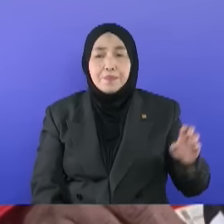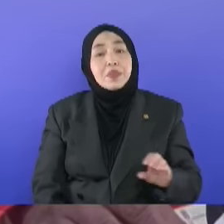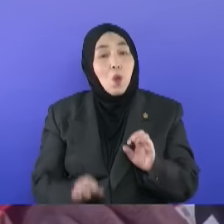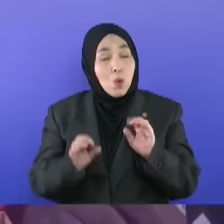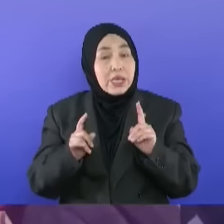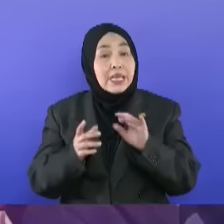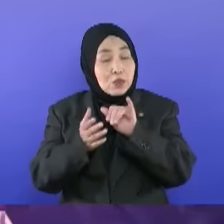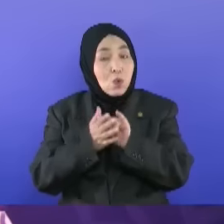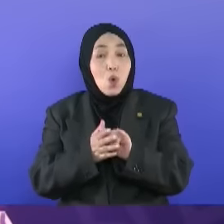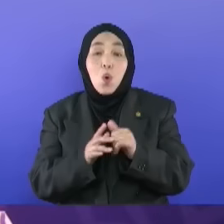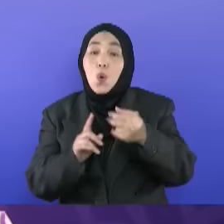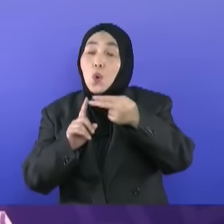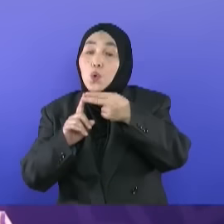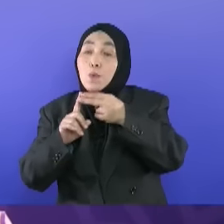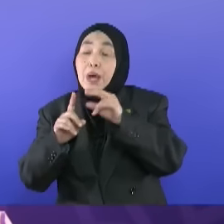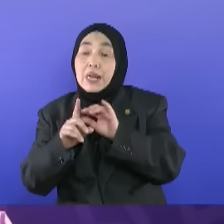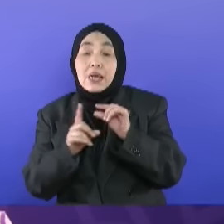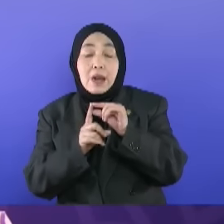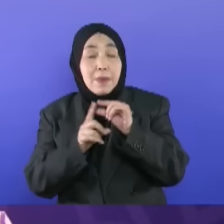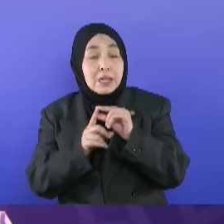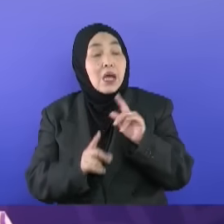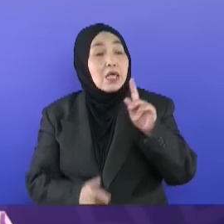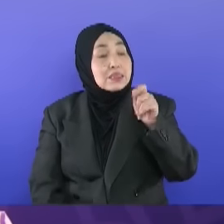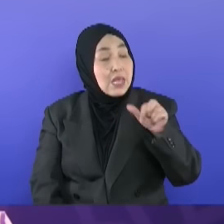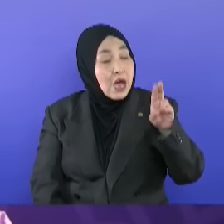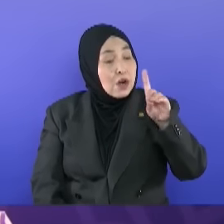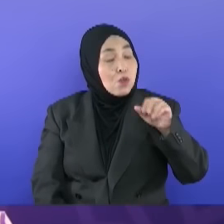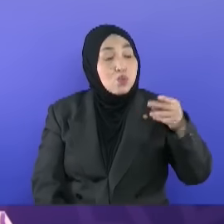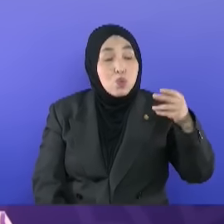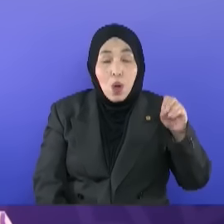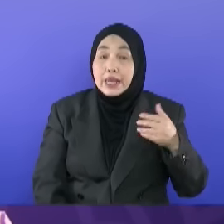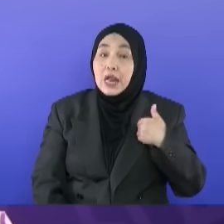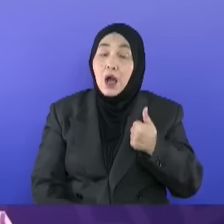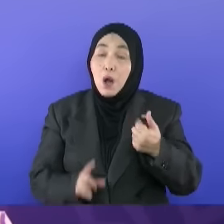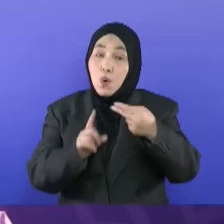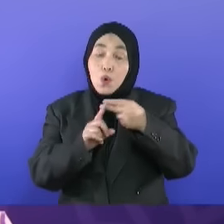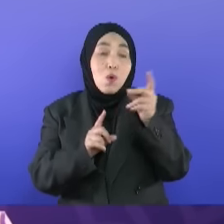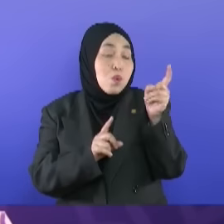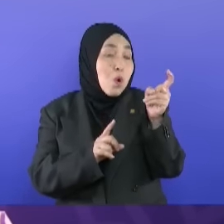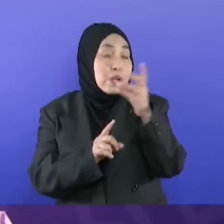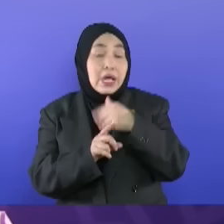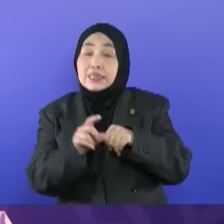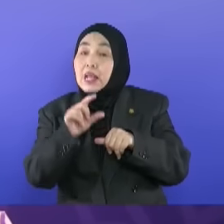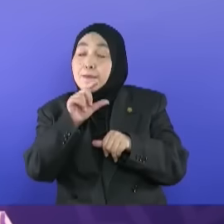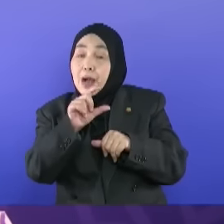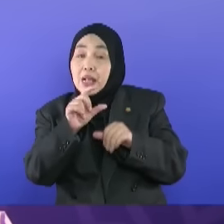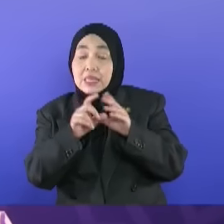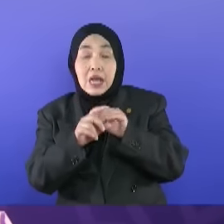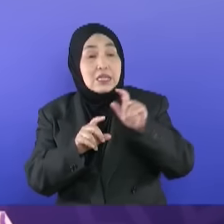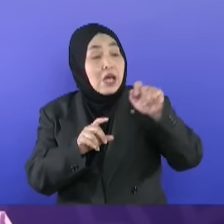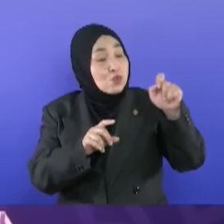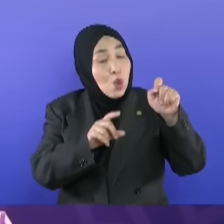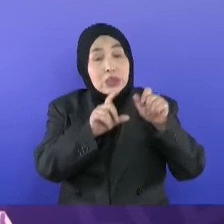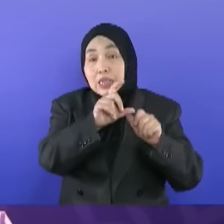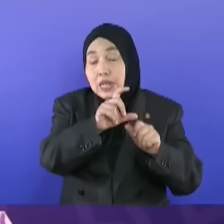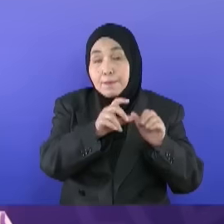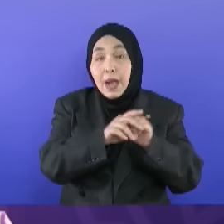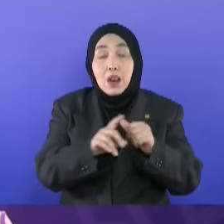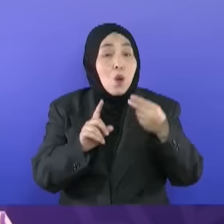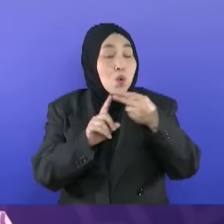Baik. Ha itu huruf pada kalimah tardha yang ada huruf ra dan dad yang tebal. Yang mana huruf